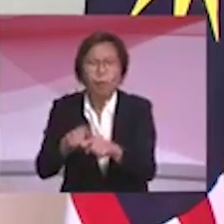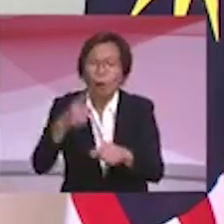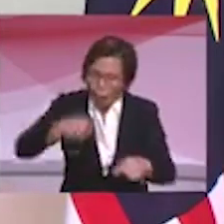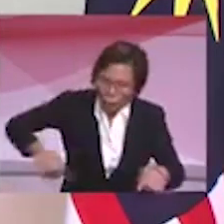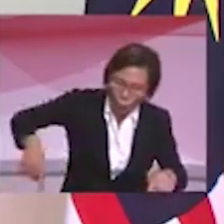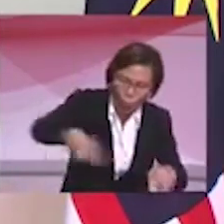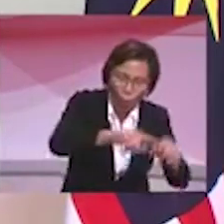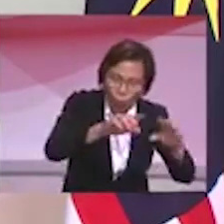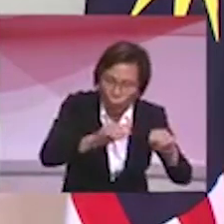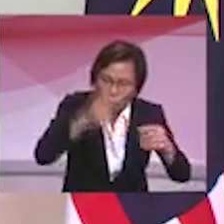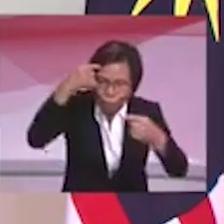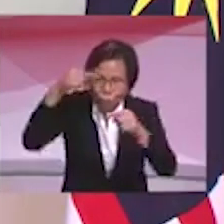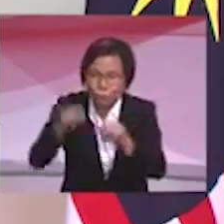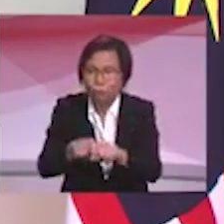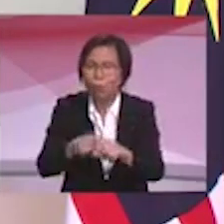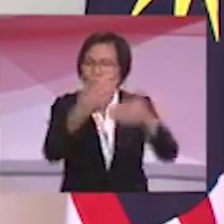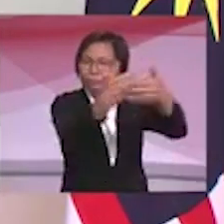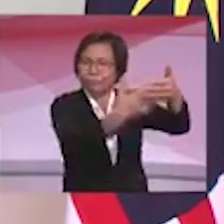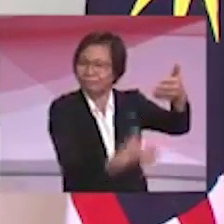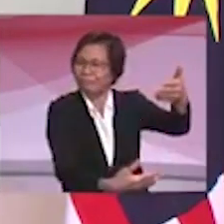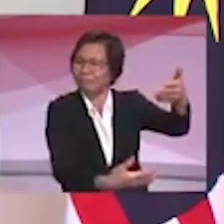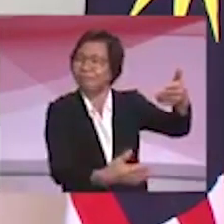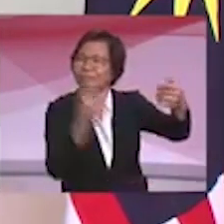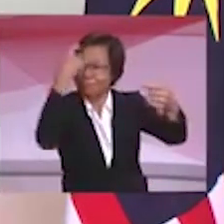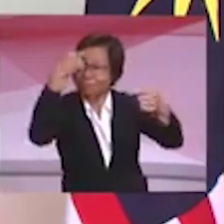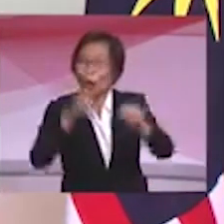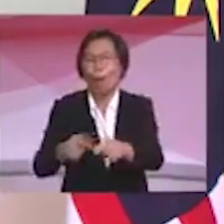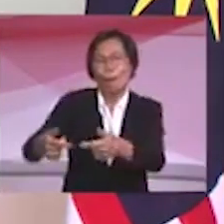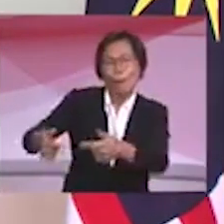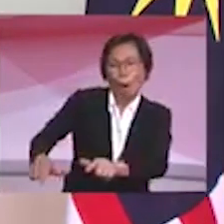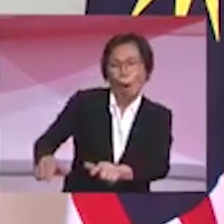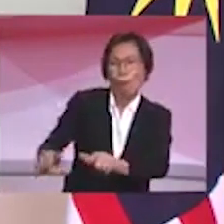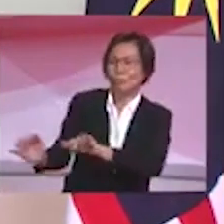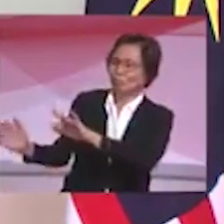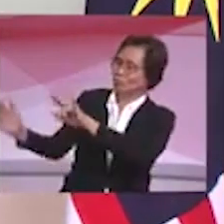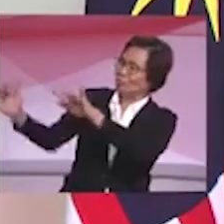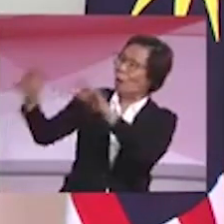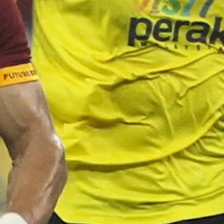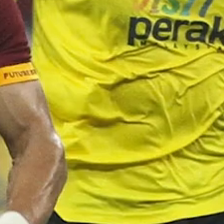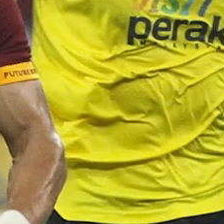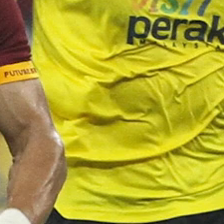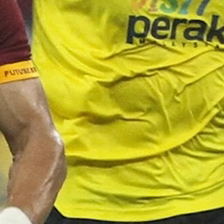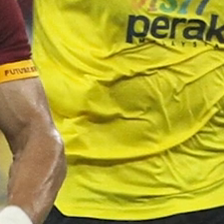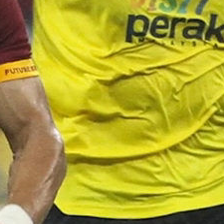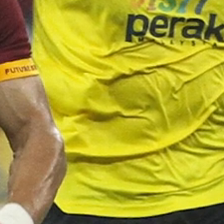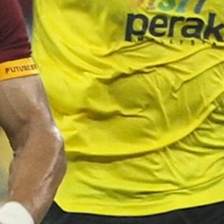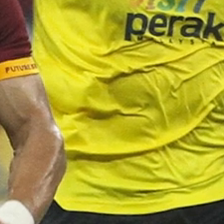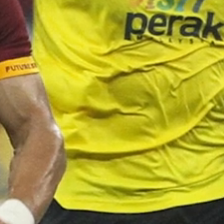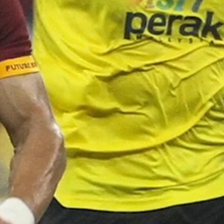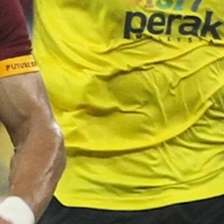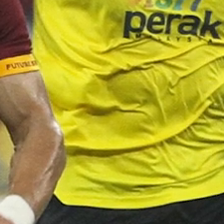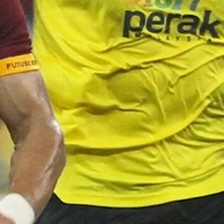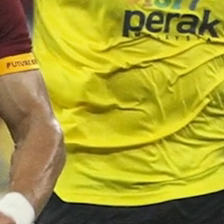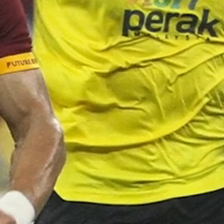bersetuju untuk perkara seperti berikut, iaitu membenarkan kehadiran penonton ke stadium ataupun